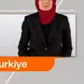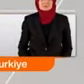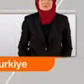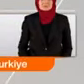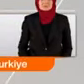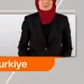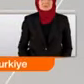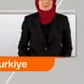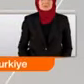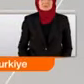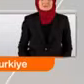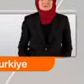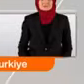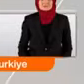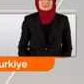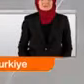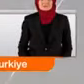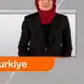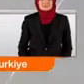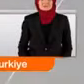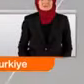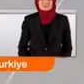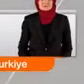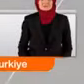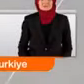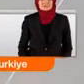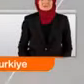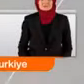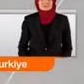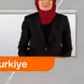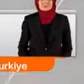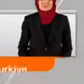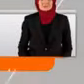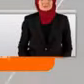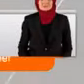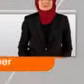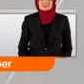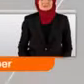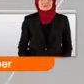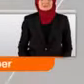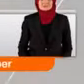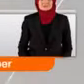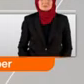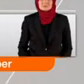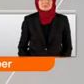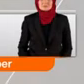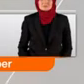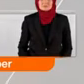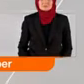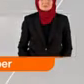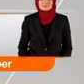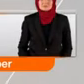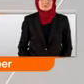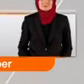açıklamalar yapıyor evvel Türk Hava Kurumu'nun şu anda elinde buralarda rahatlıkla